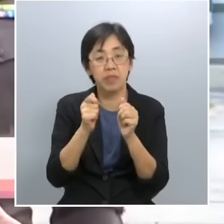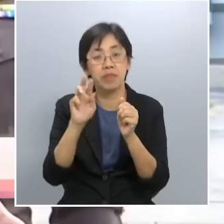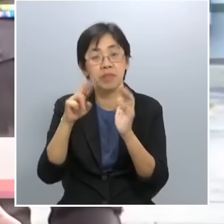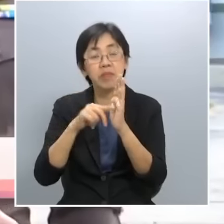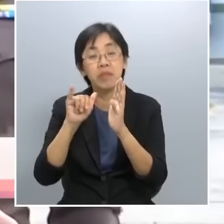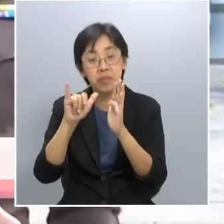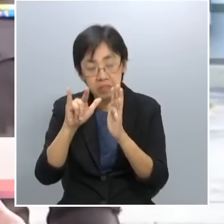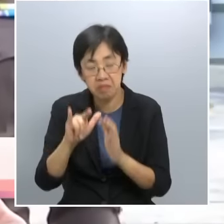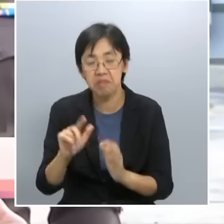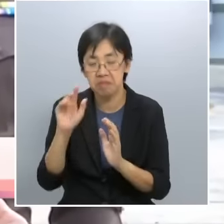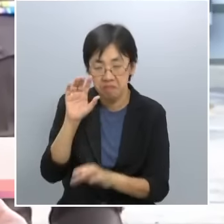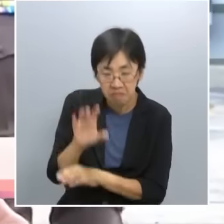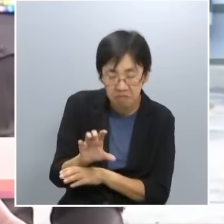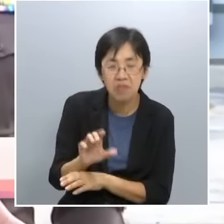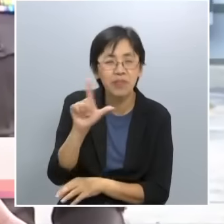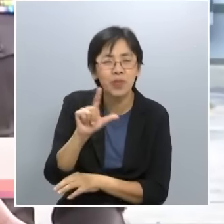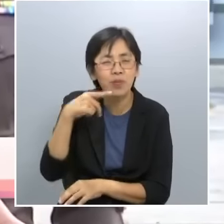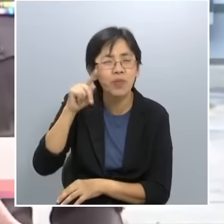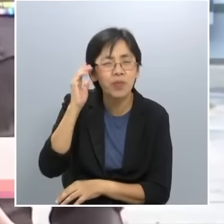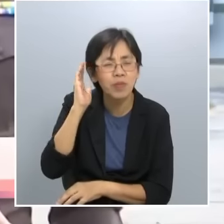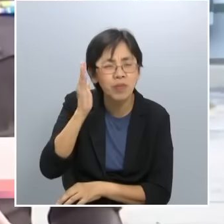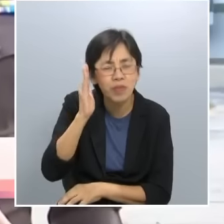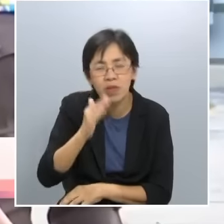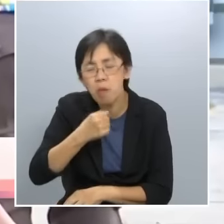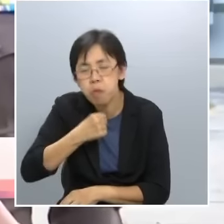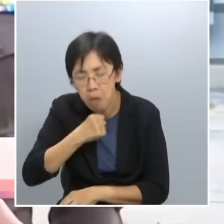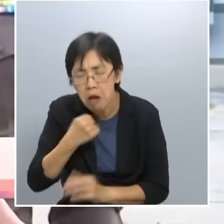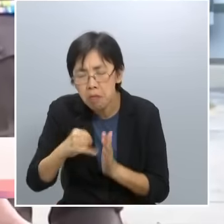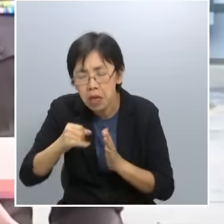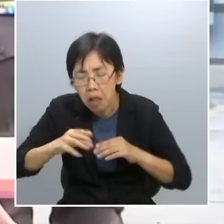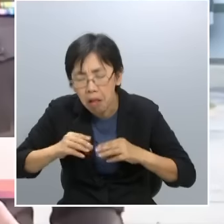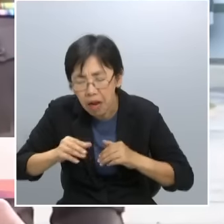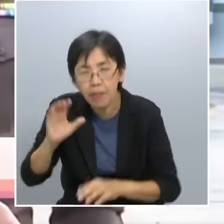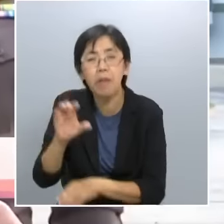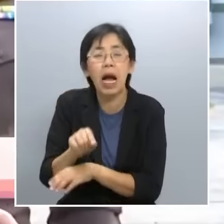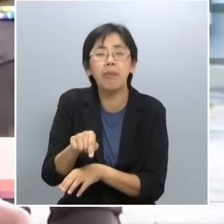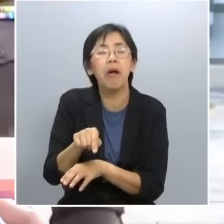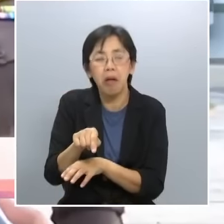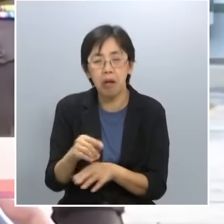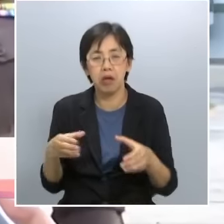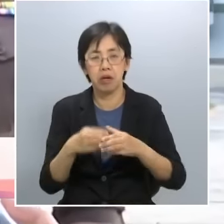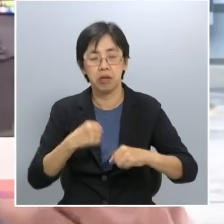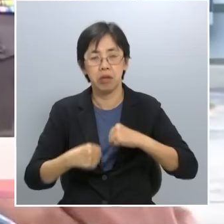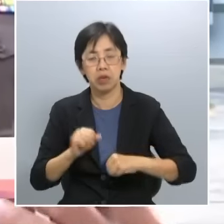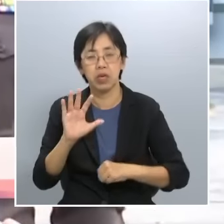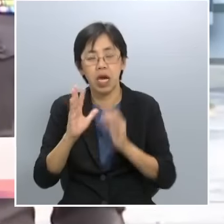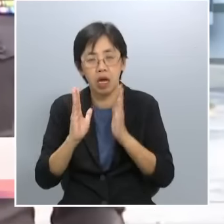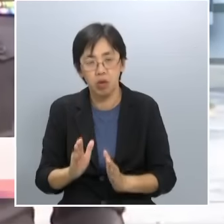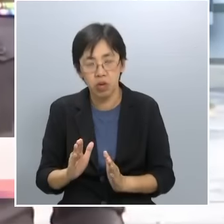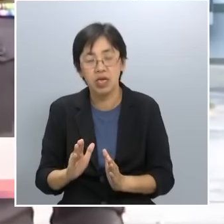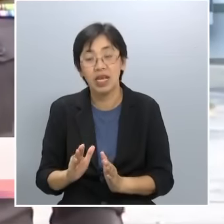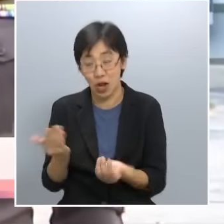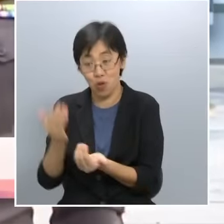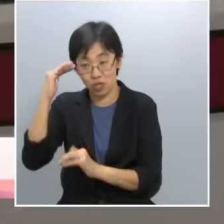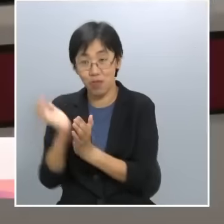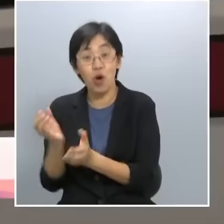ที่บังคับขู่เข็นให้ลุงเปี๊ยกรับสารภาพคดีนี้เนี่ยจากการสอบสวนเนี่ยปรากฏว่ามีกลุ่มวัยรุ่น5คนที่มีลูกตำรวจร่วมด้ว